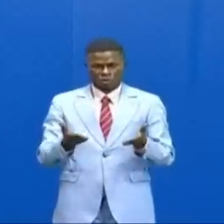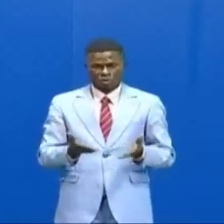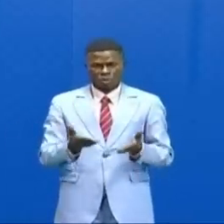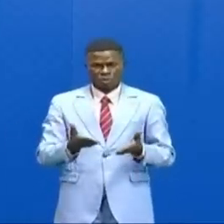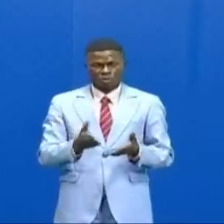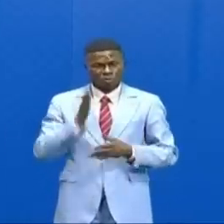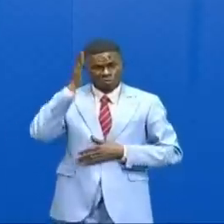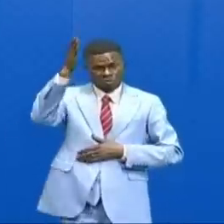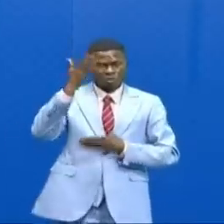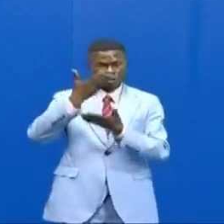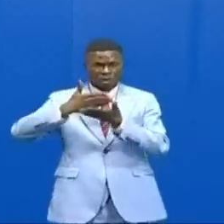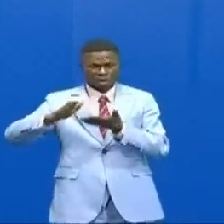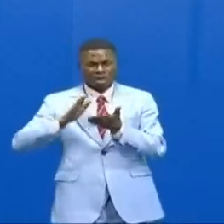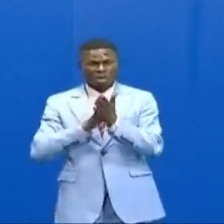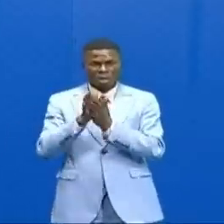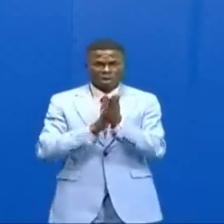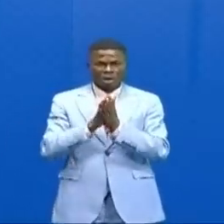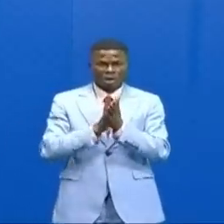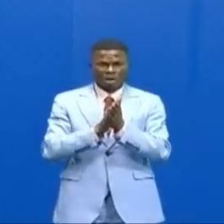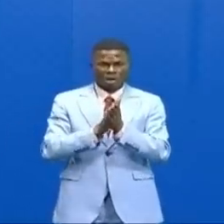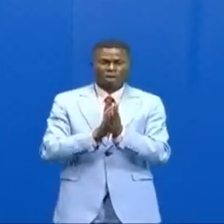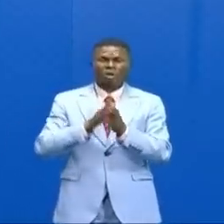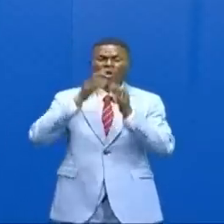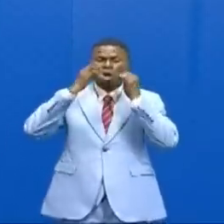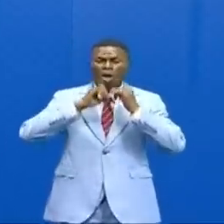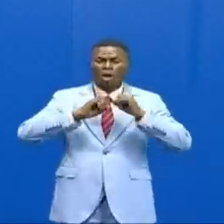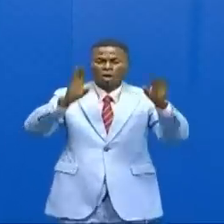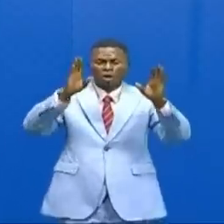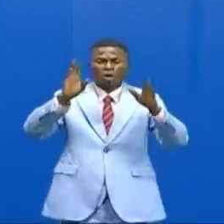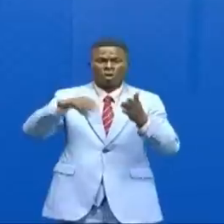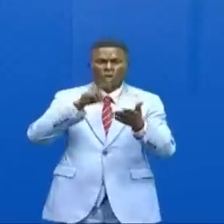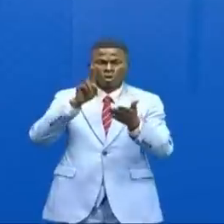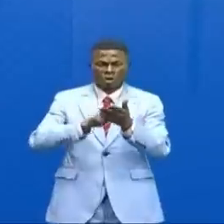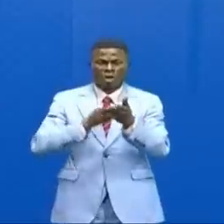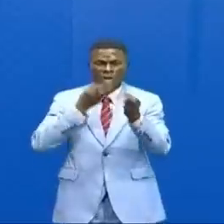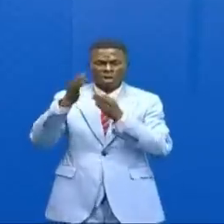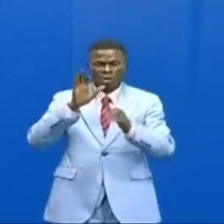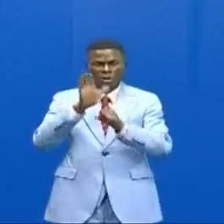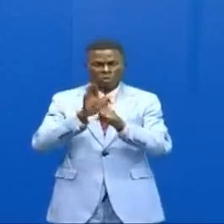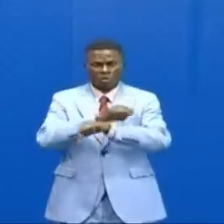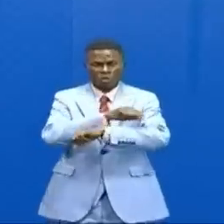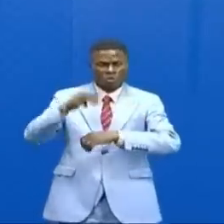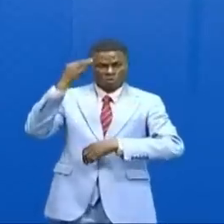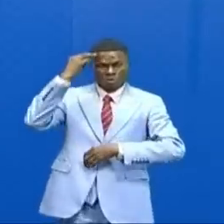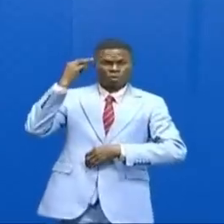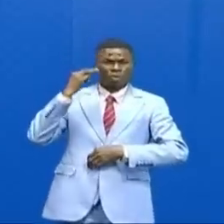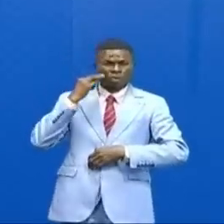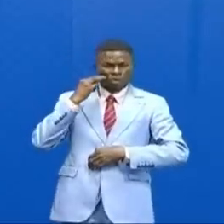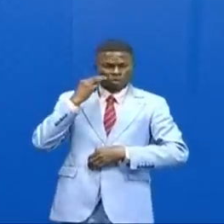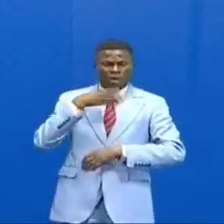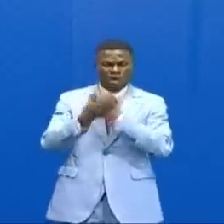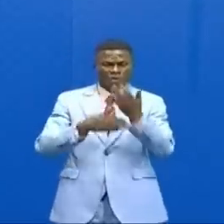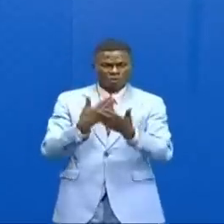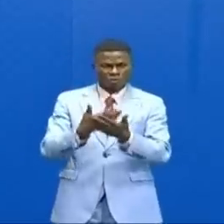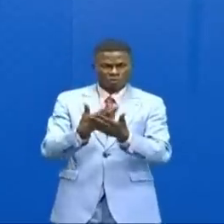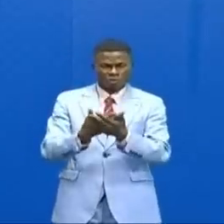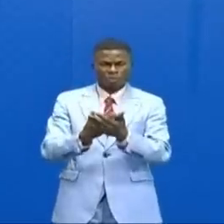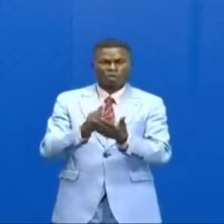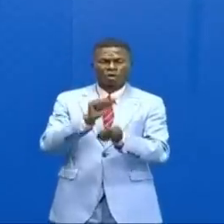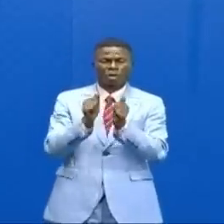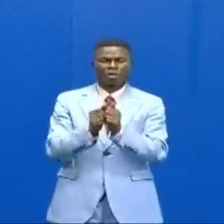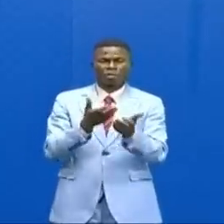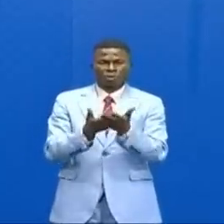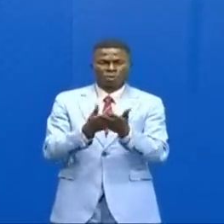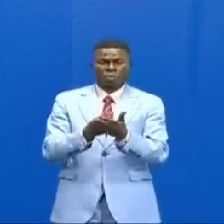La prochaine étape consistera en la publication des assignations détaillées aux différents ministères pour accélérer le processus.